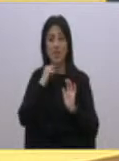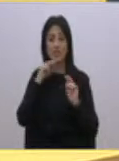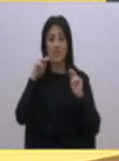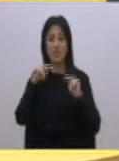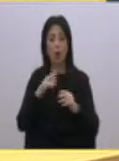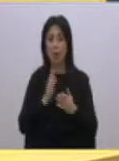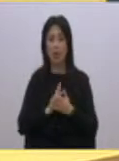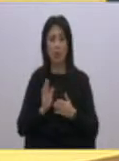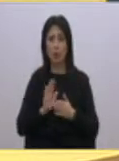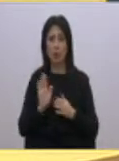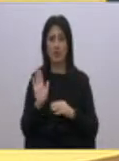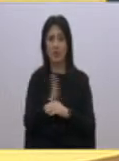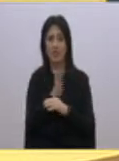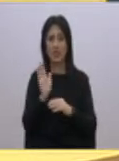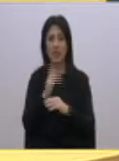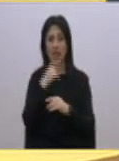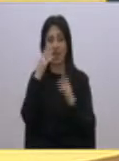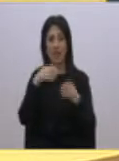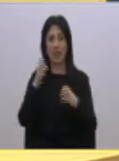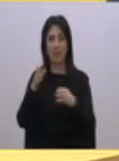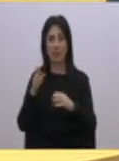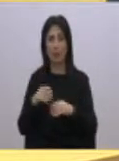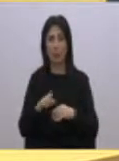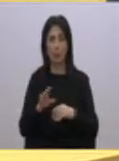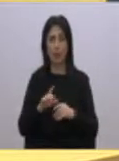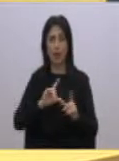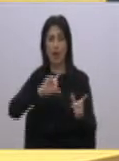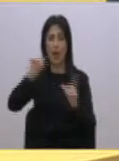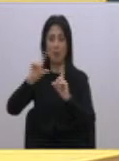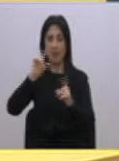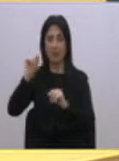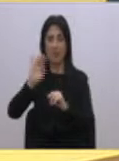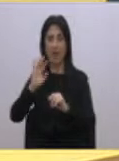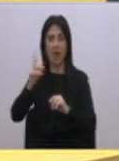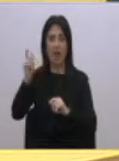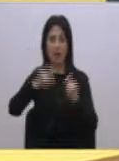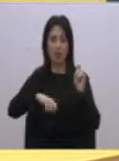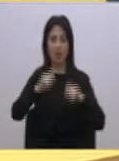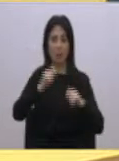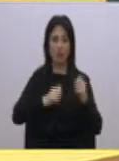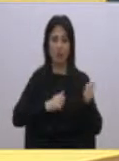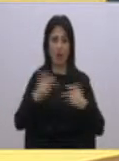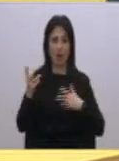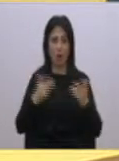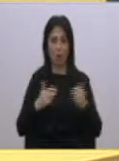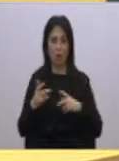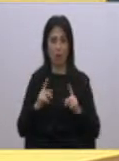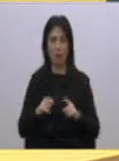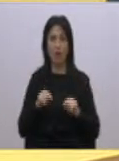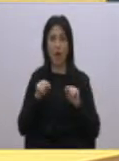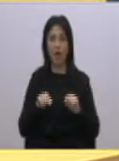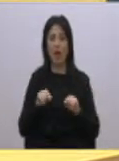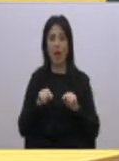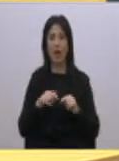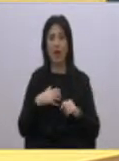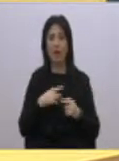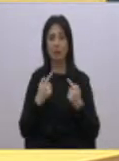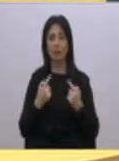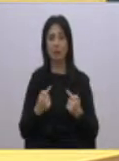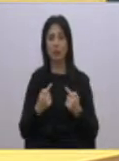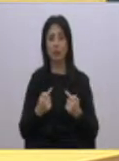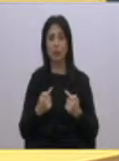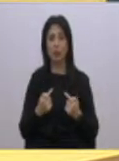არ არის ცალკე ინდივიდუალურად არც გამსვლელთა და არც შემოსვლელთა რაოდენობა. აქ